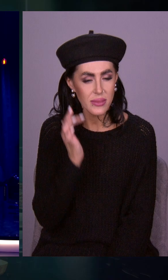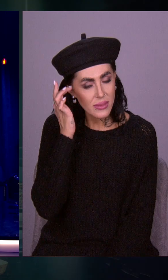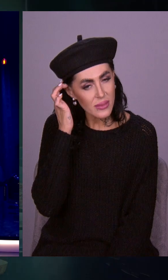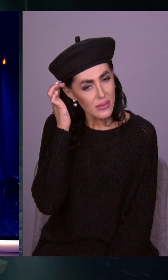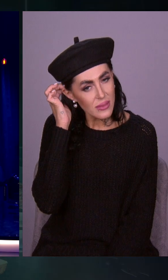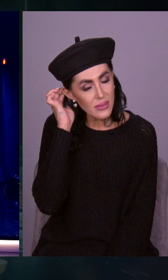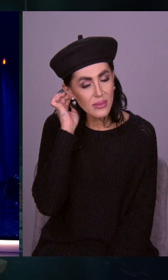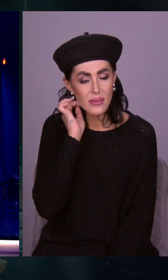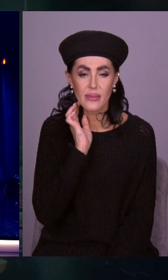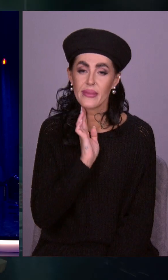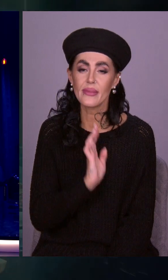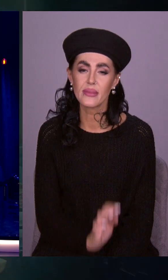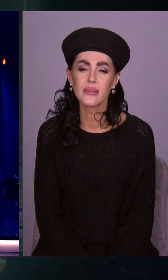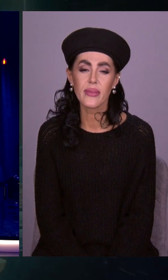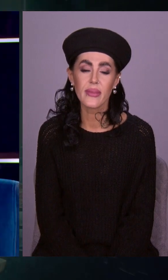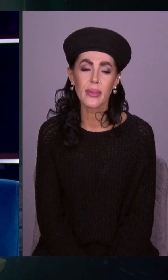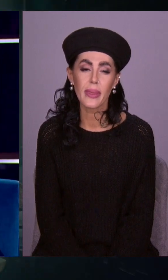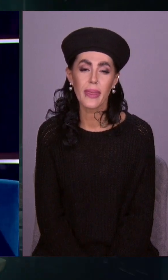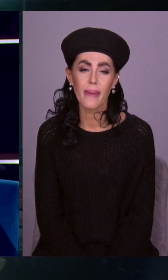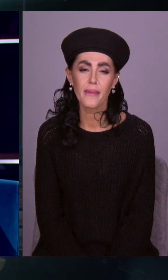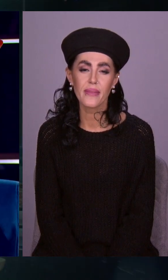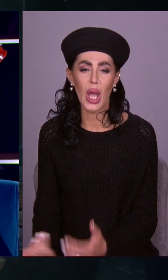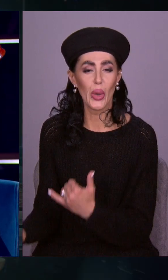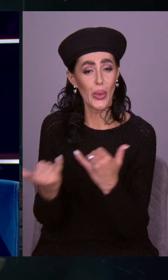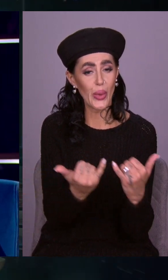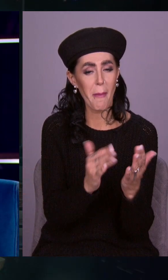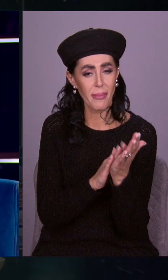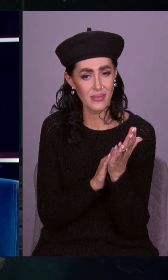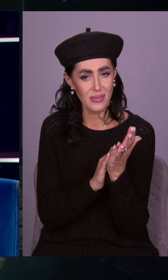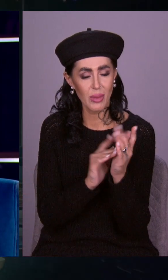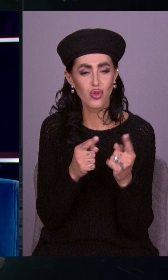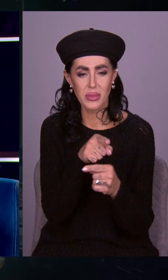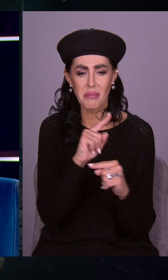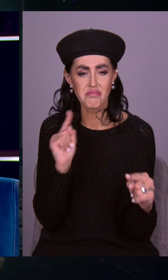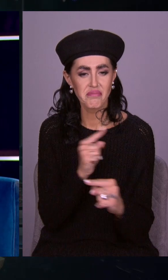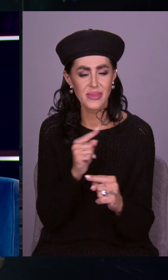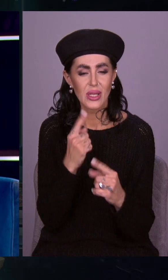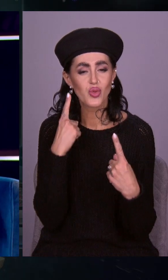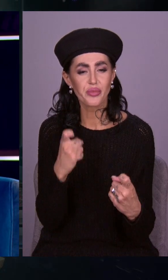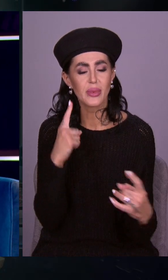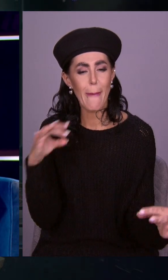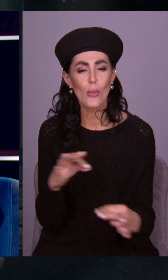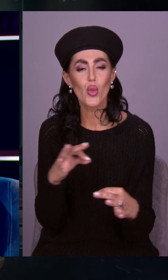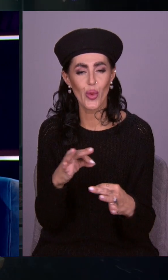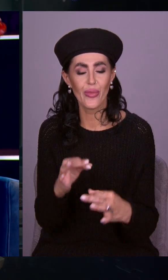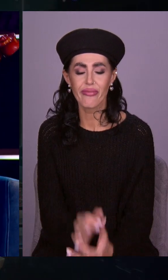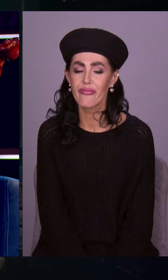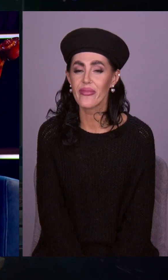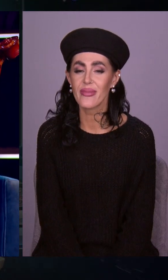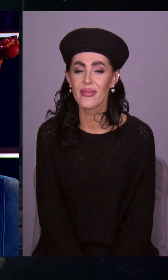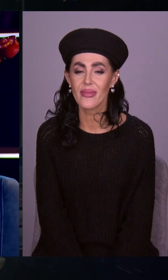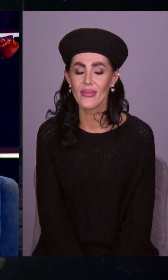Я пропоную поплескати, бо така серйозна заявка, це я вмію. Окей.